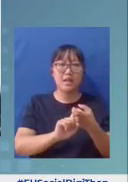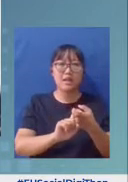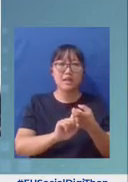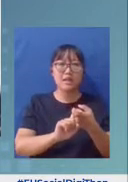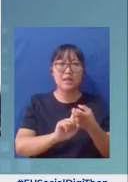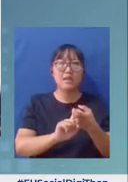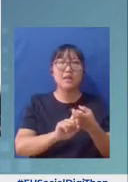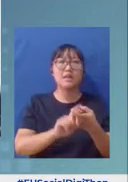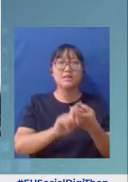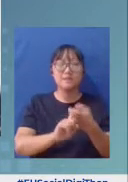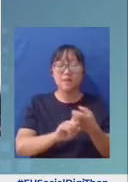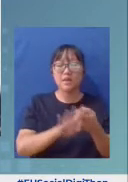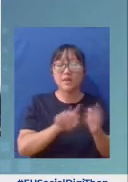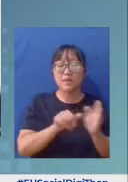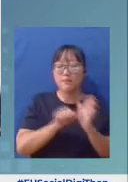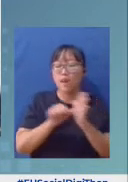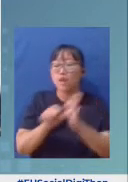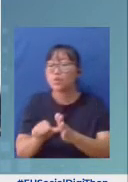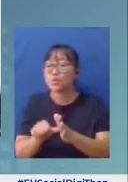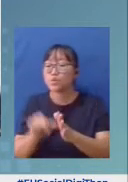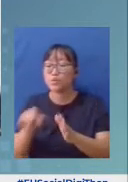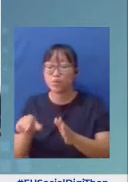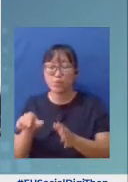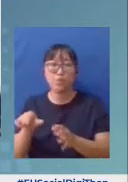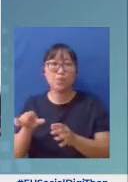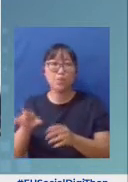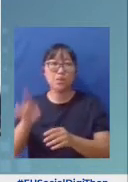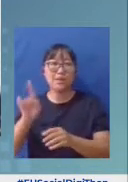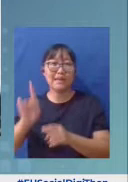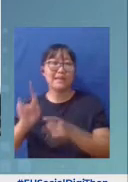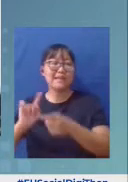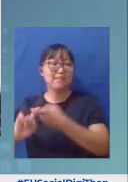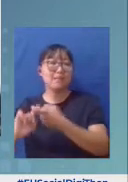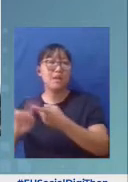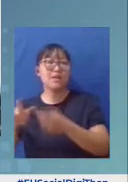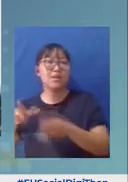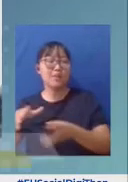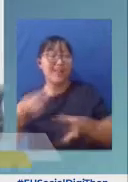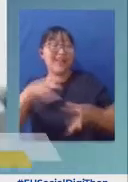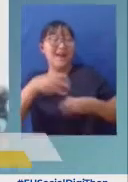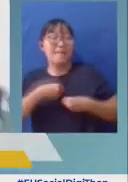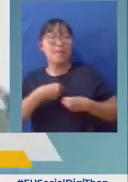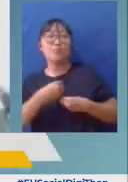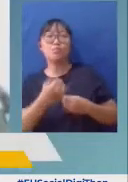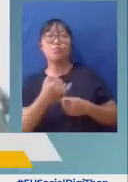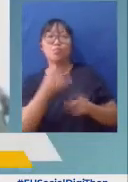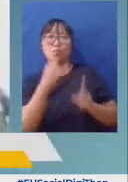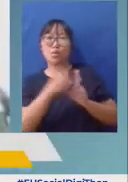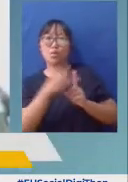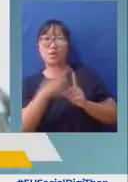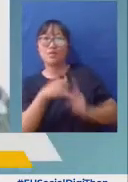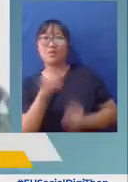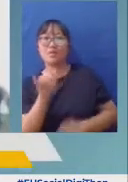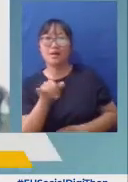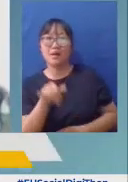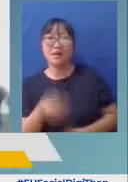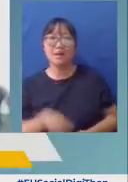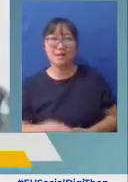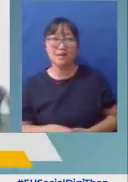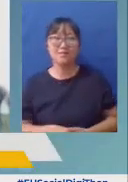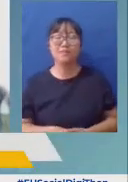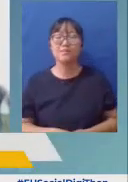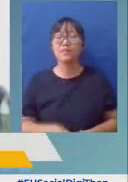bullying. Adakah cara lain yang bisa dilakukan Bu? Terima kasih Bu. Wah, pertanyaannya seru-seru ya, betul